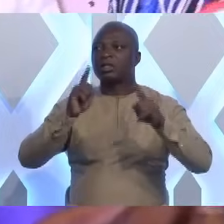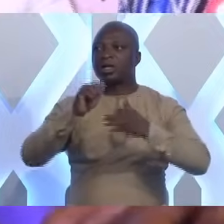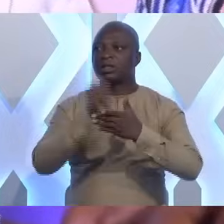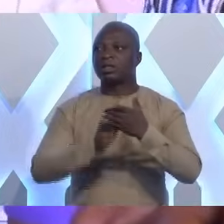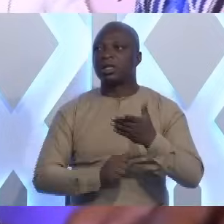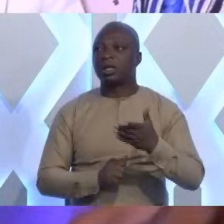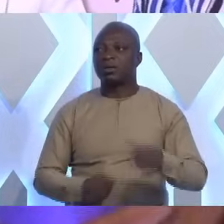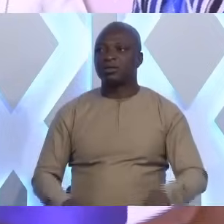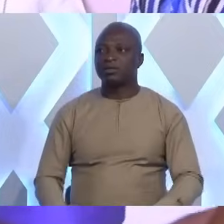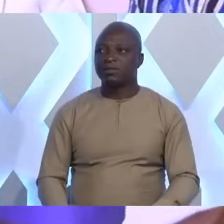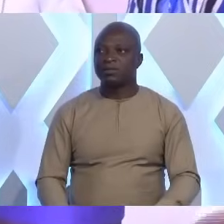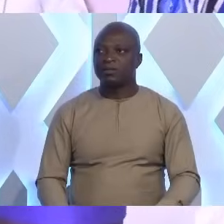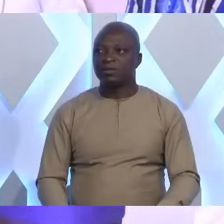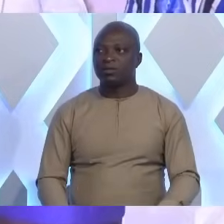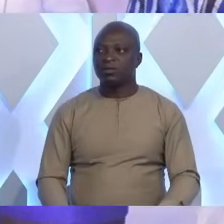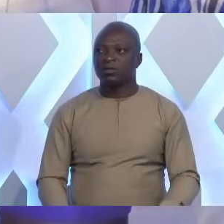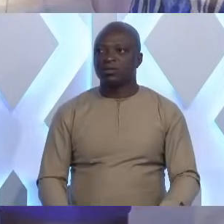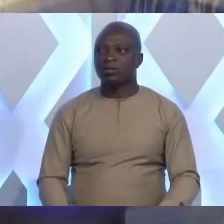artisanale.